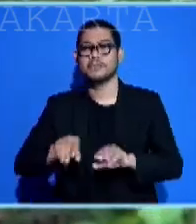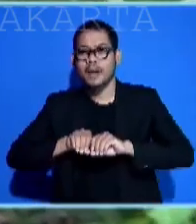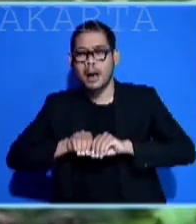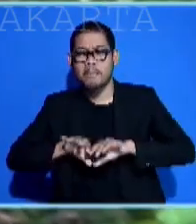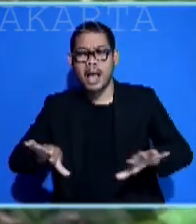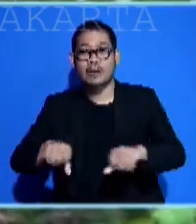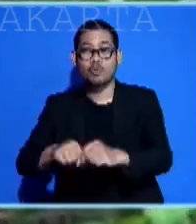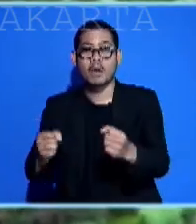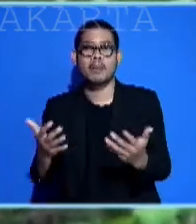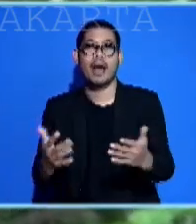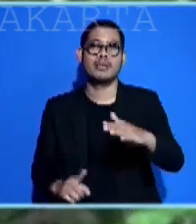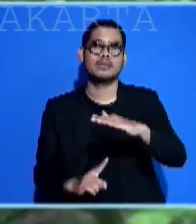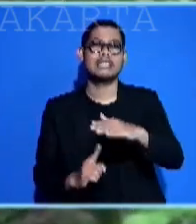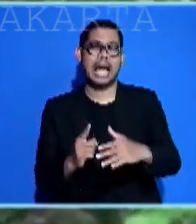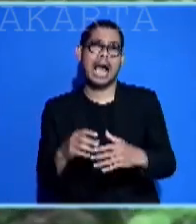jamur